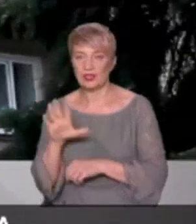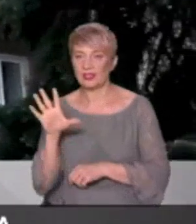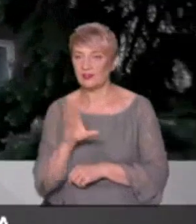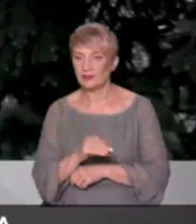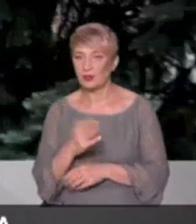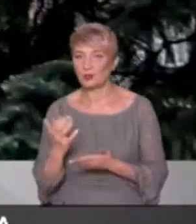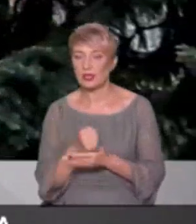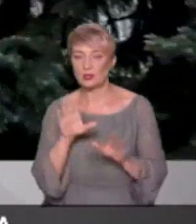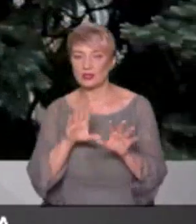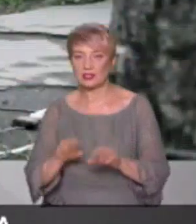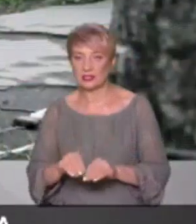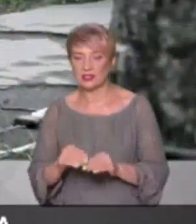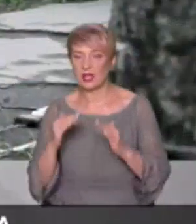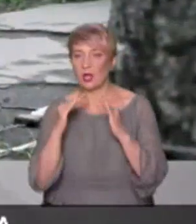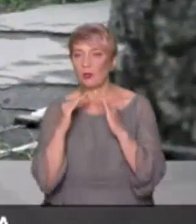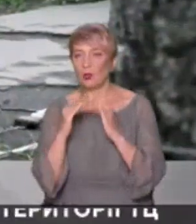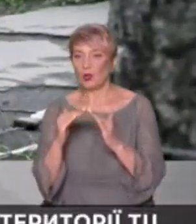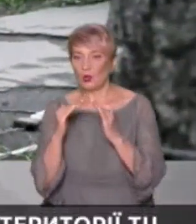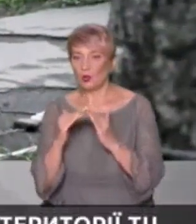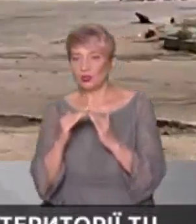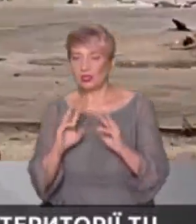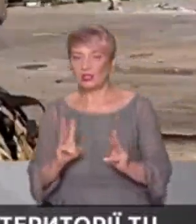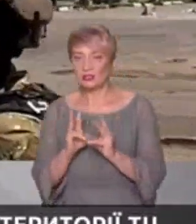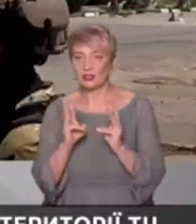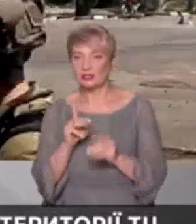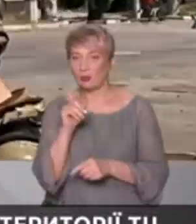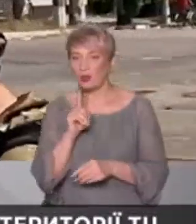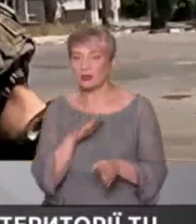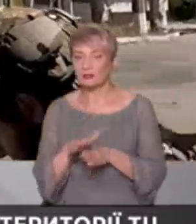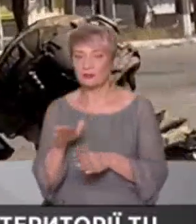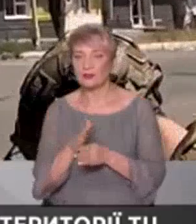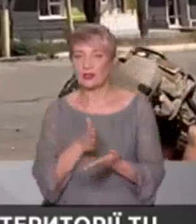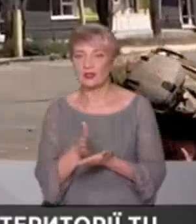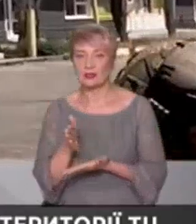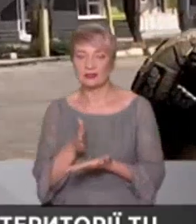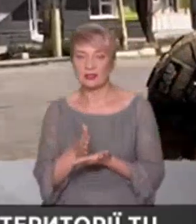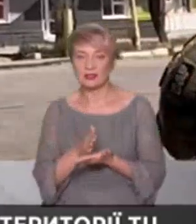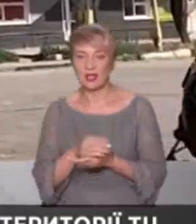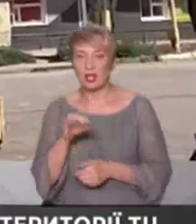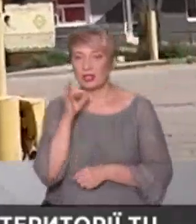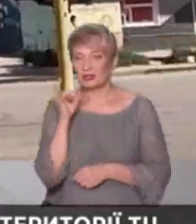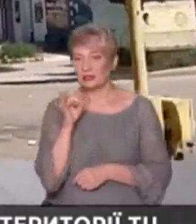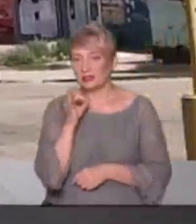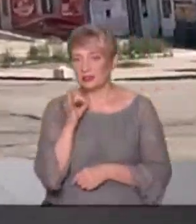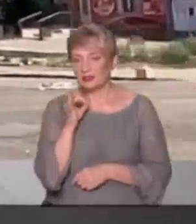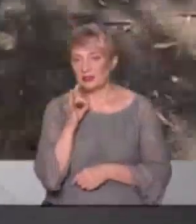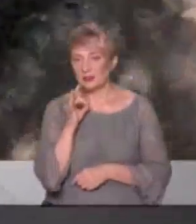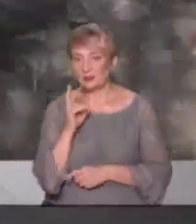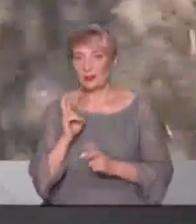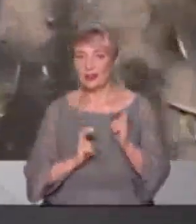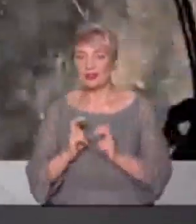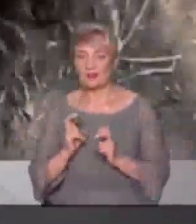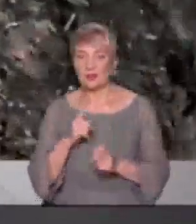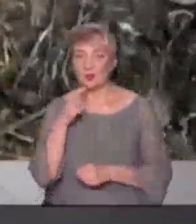будівлі згорають поки повністю. Водночас наступ противника в напрямку Лоскутівки Лисичанського желатинового заводу